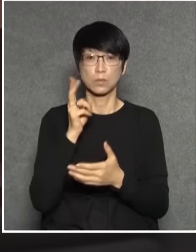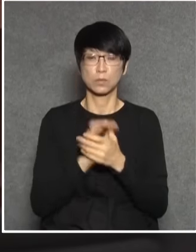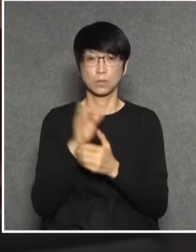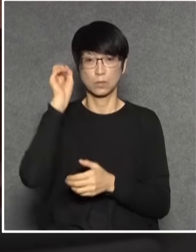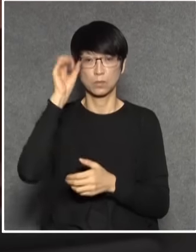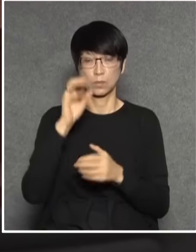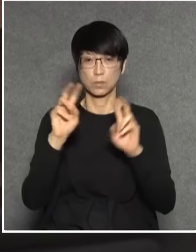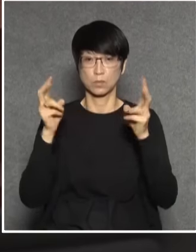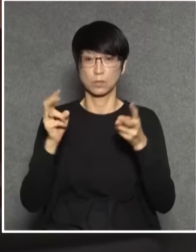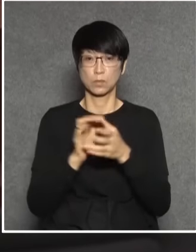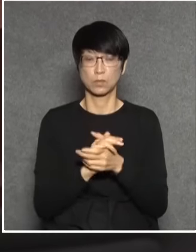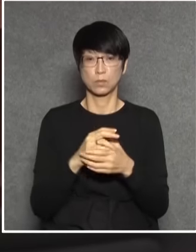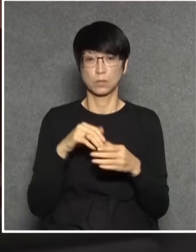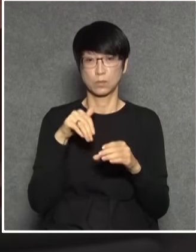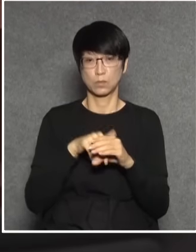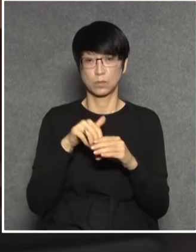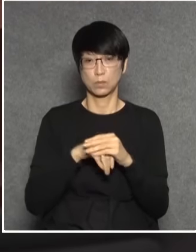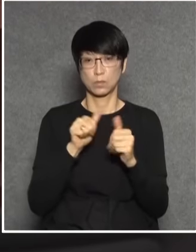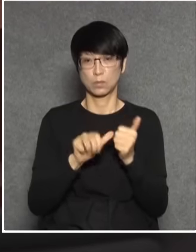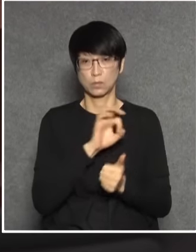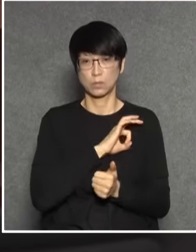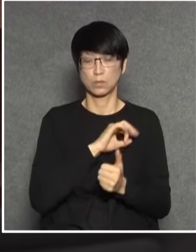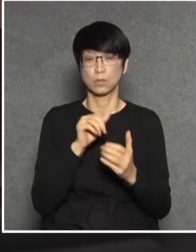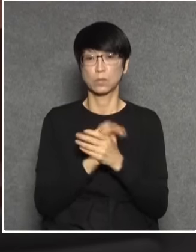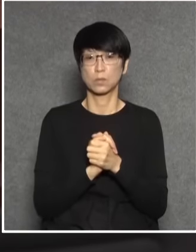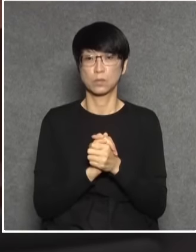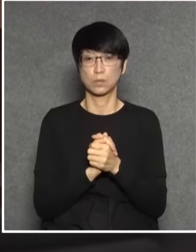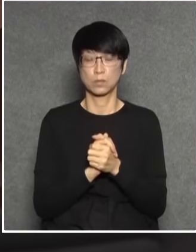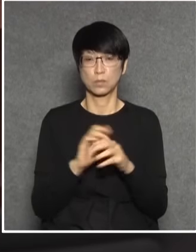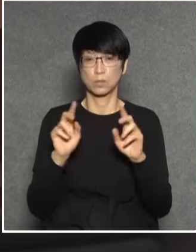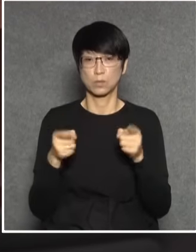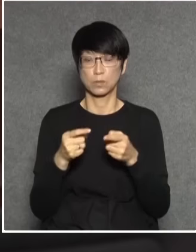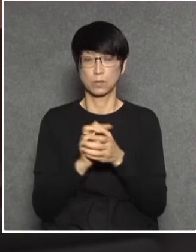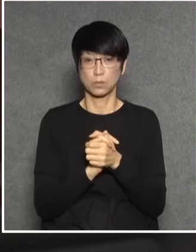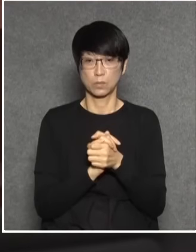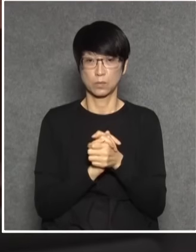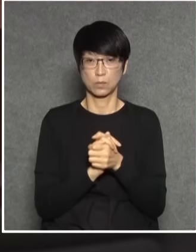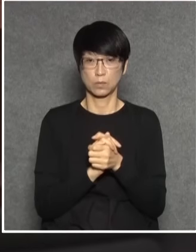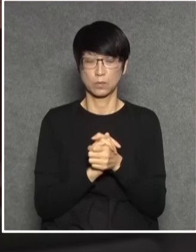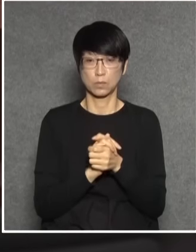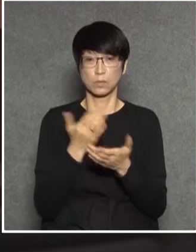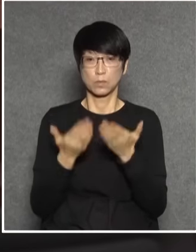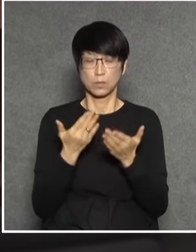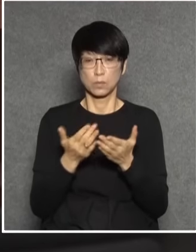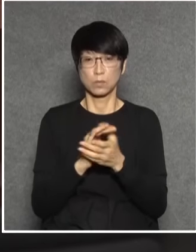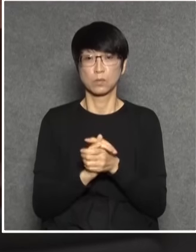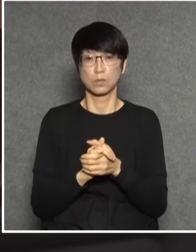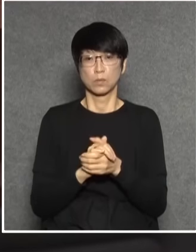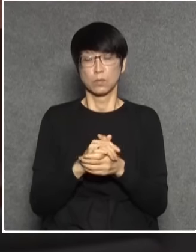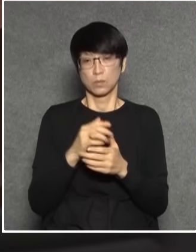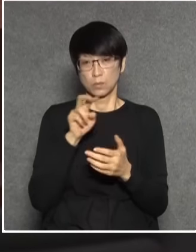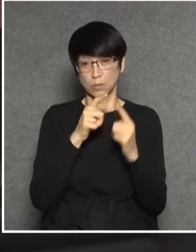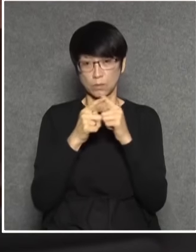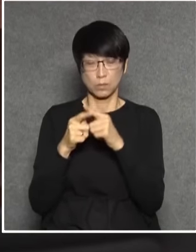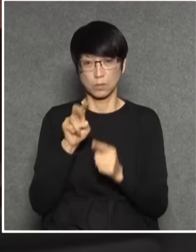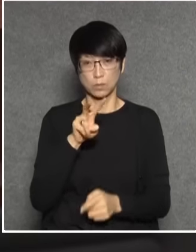的開引號就為選舉委員會的選舉而言刪引號，是屬較籠統的表述，讀者是難以理